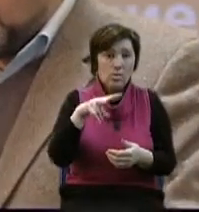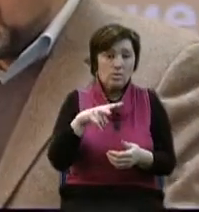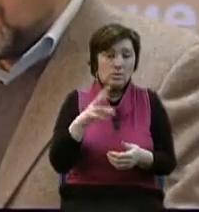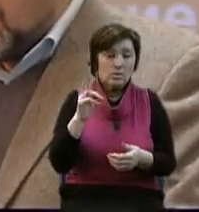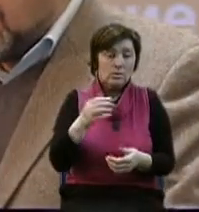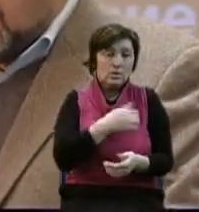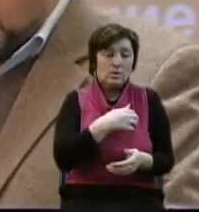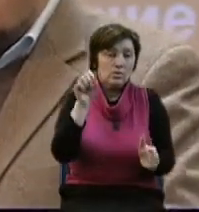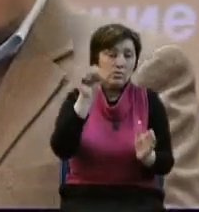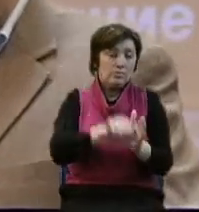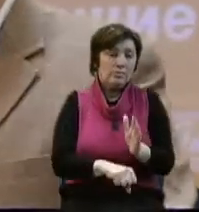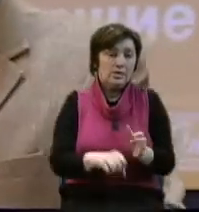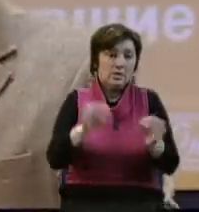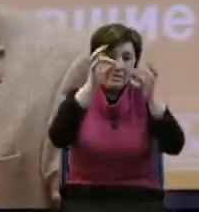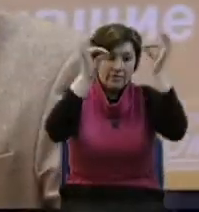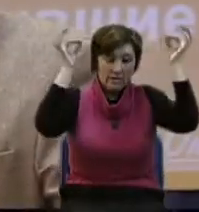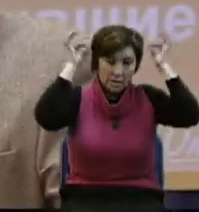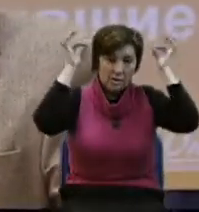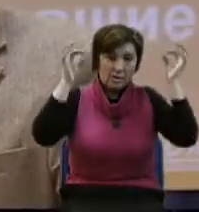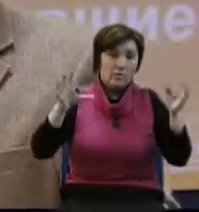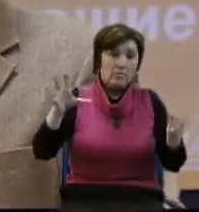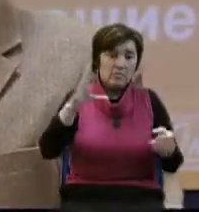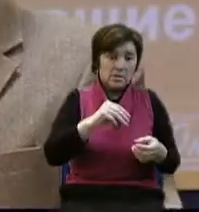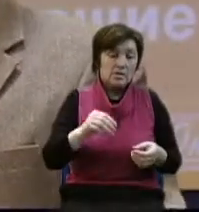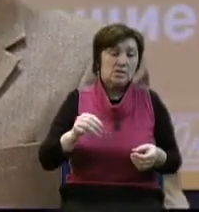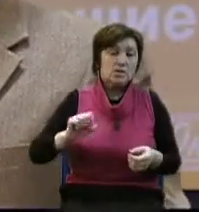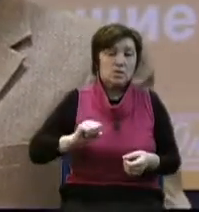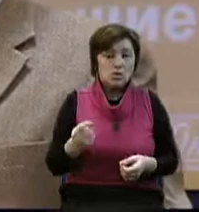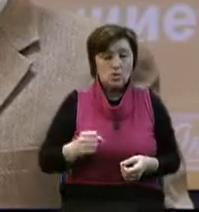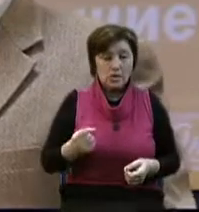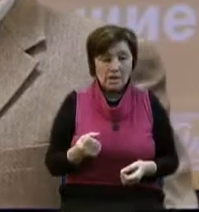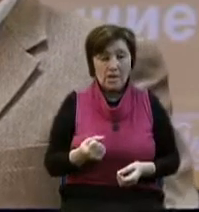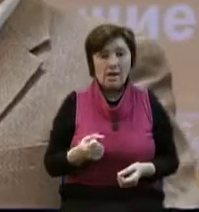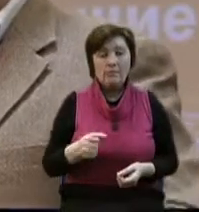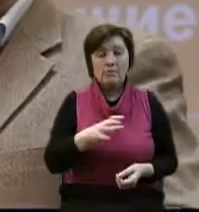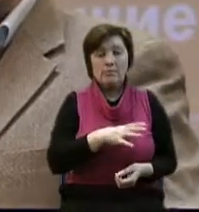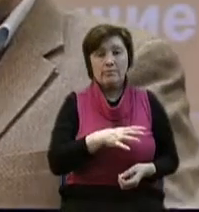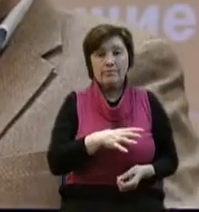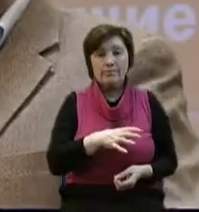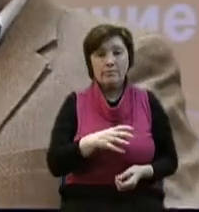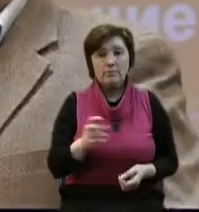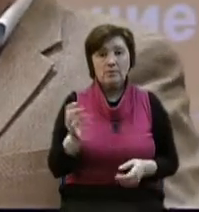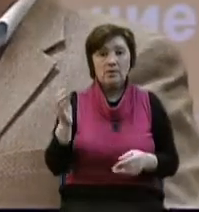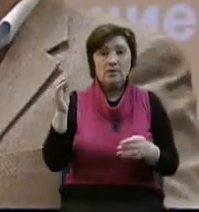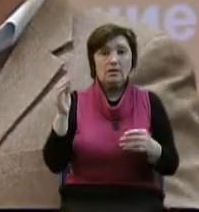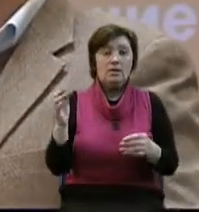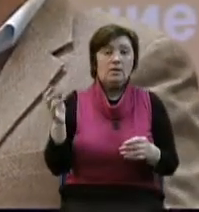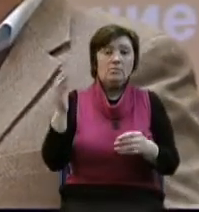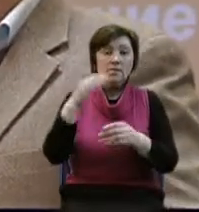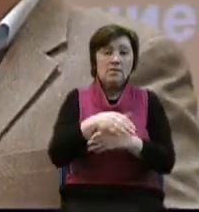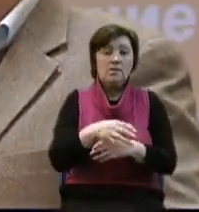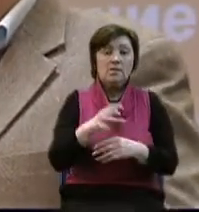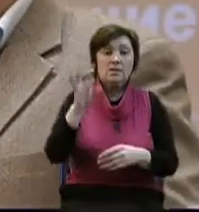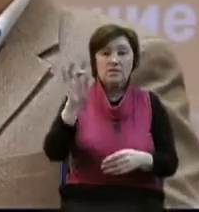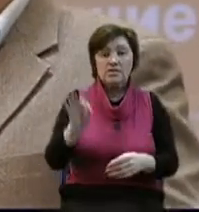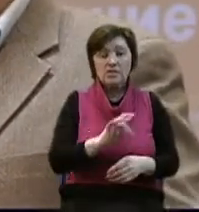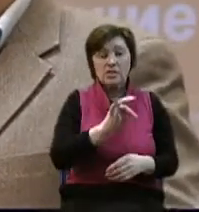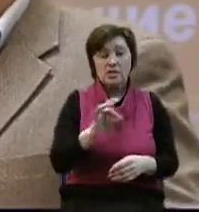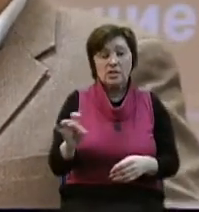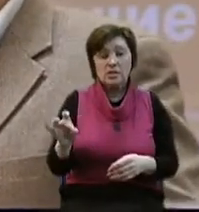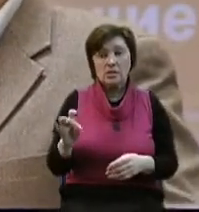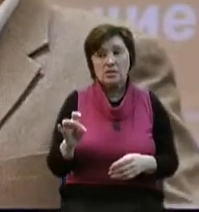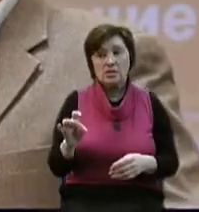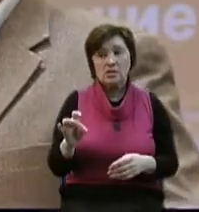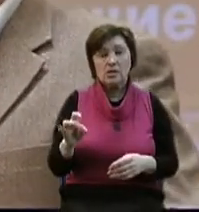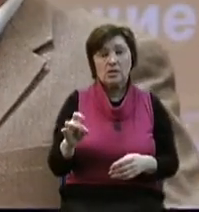вместе своими друзьями или соратниками, которые были с ним. Они пришли в священнический город